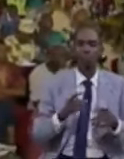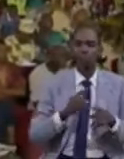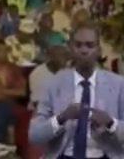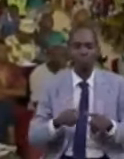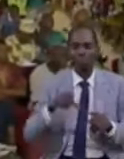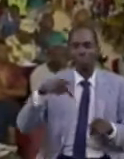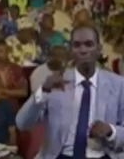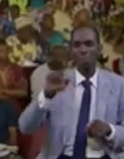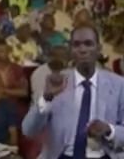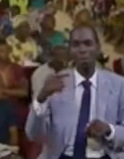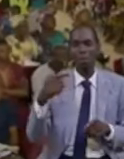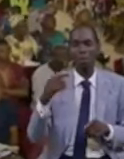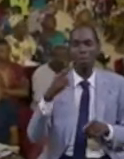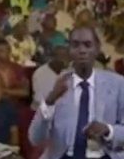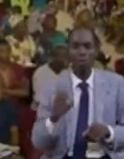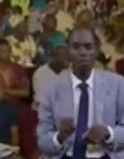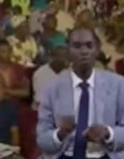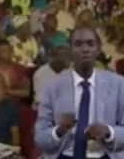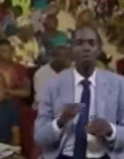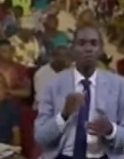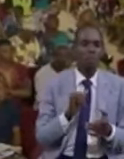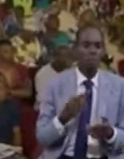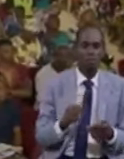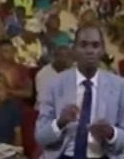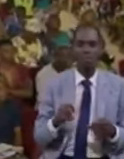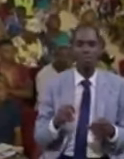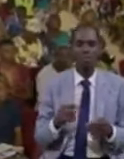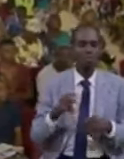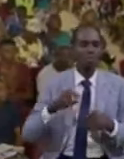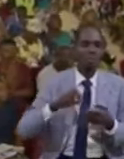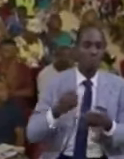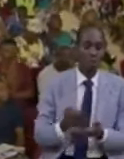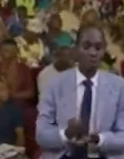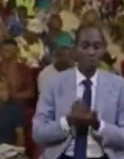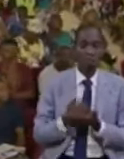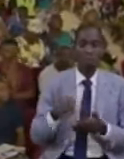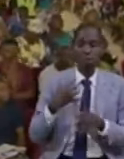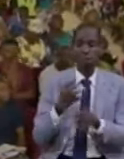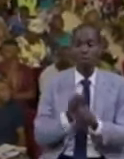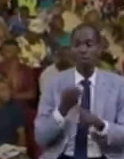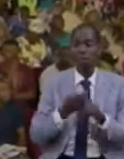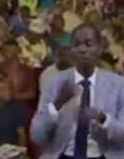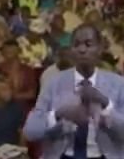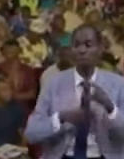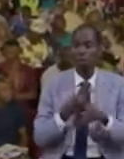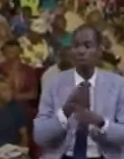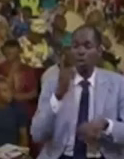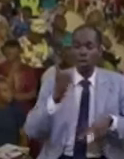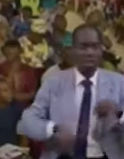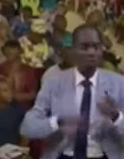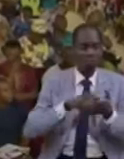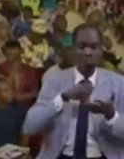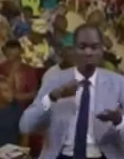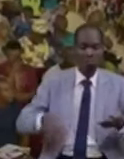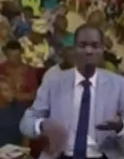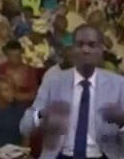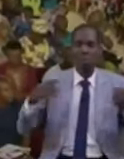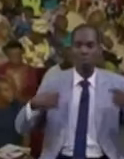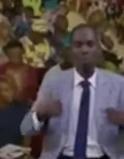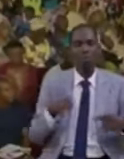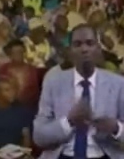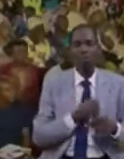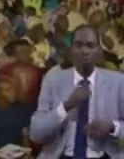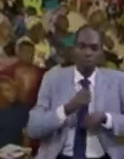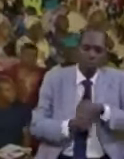plire et le secours que nous recevons du monde n'arrive pas auô thé nous roulons pas terre nous